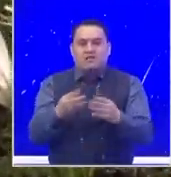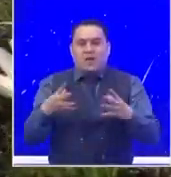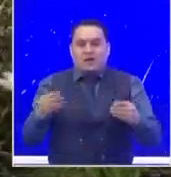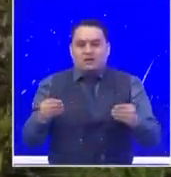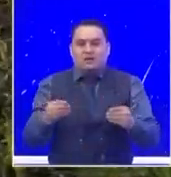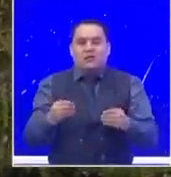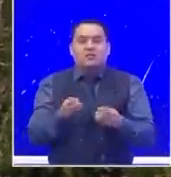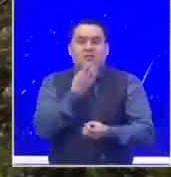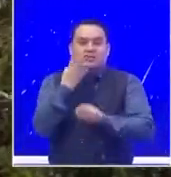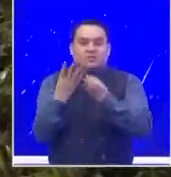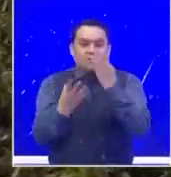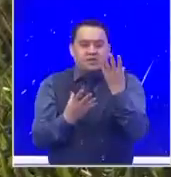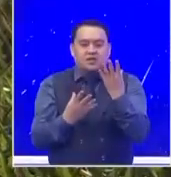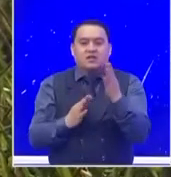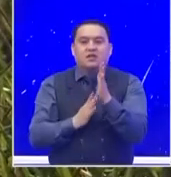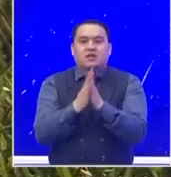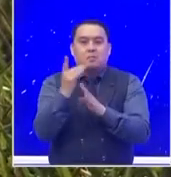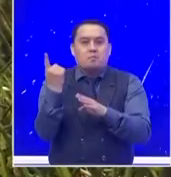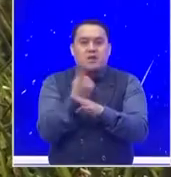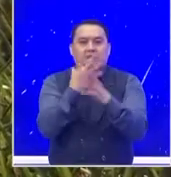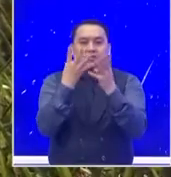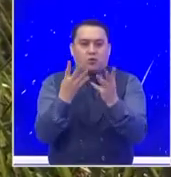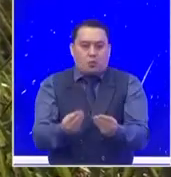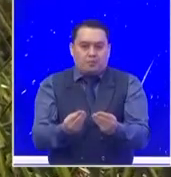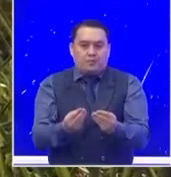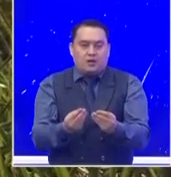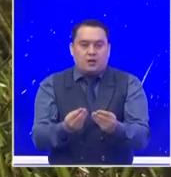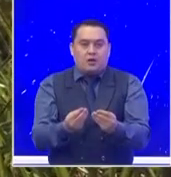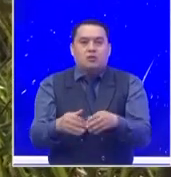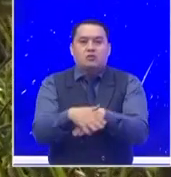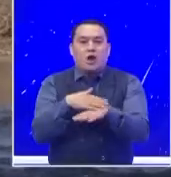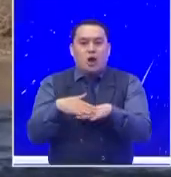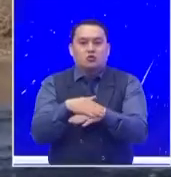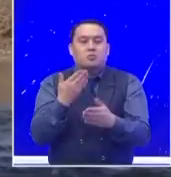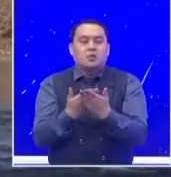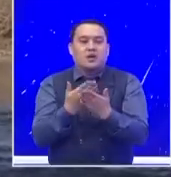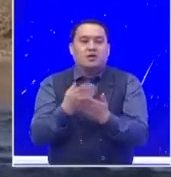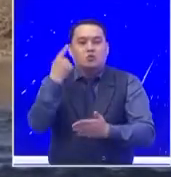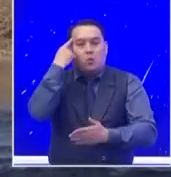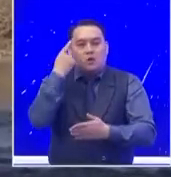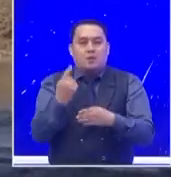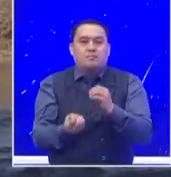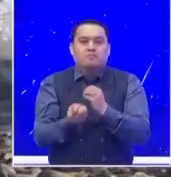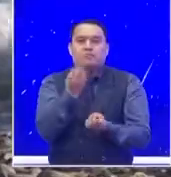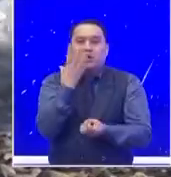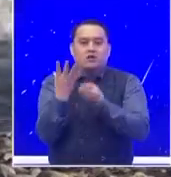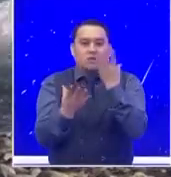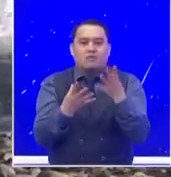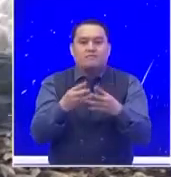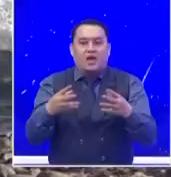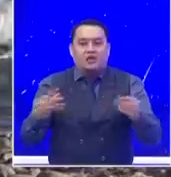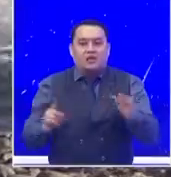– подснежники. В этом году расцвели с первым весенним днем. А в народе существует примета – появились подснежники, значит